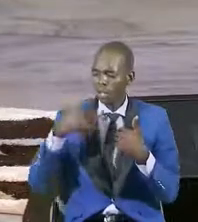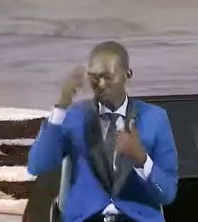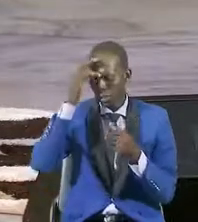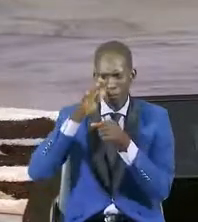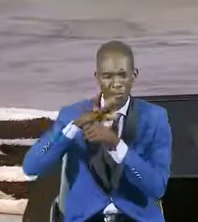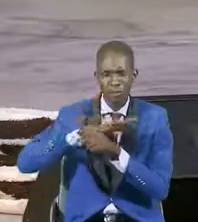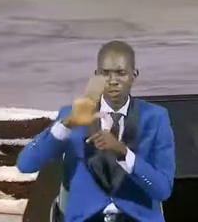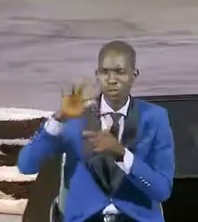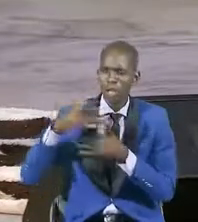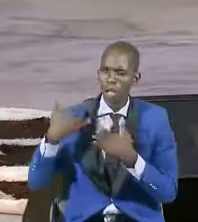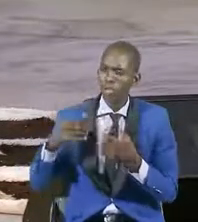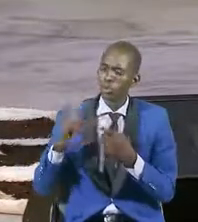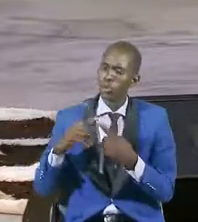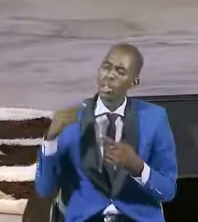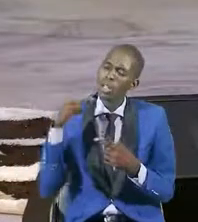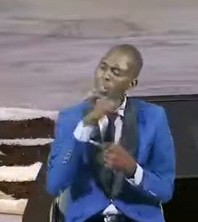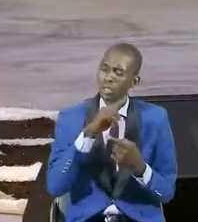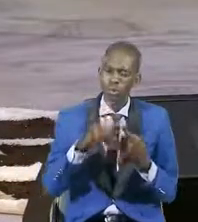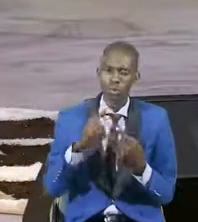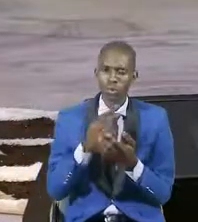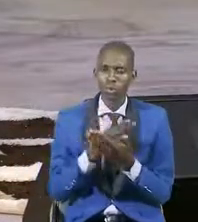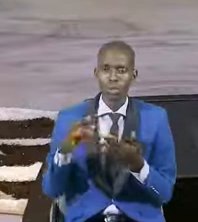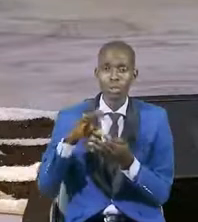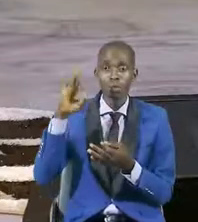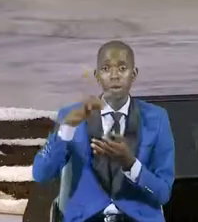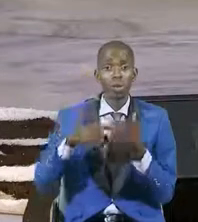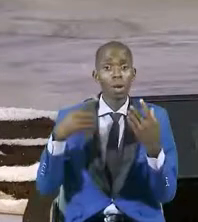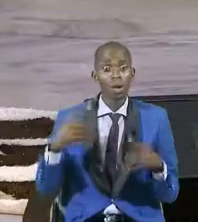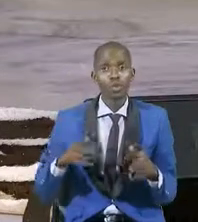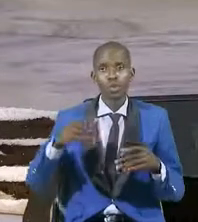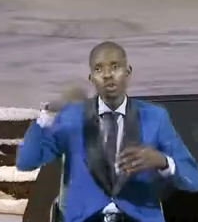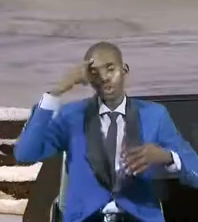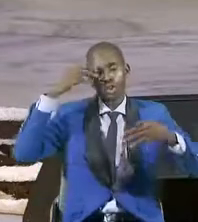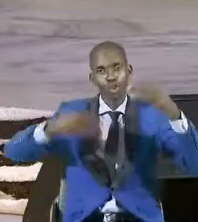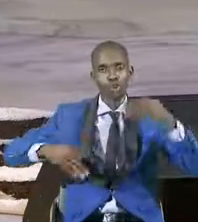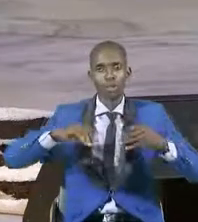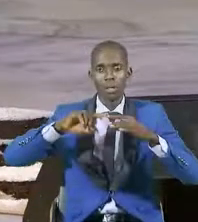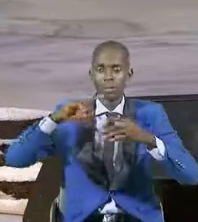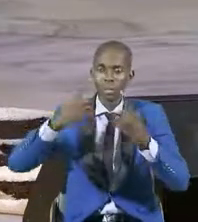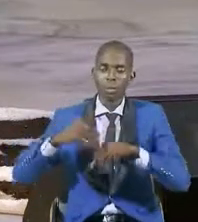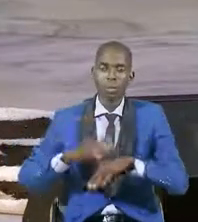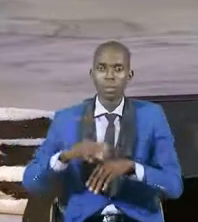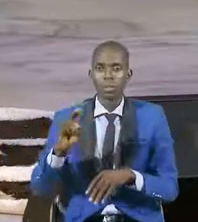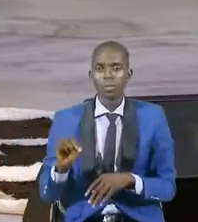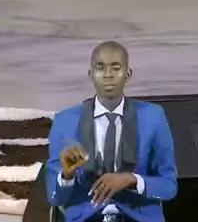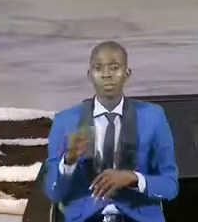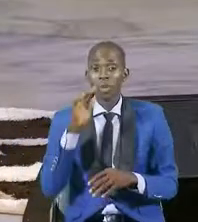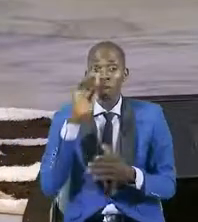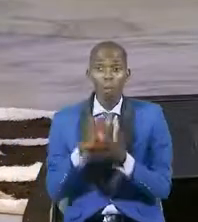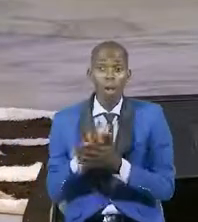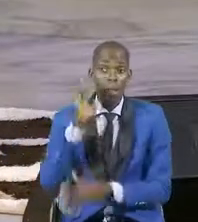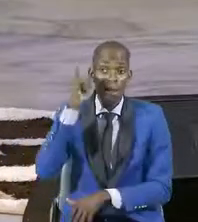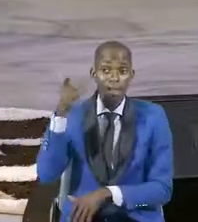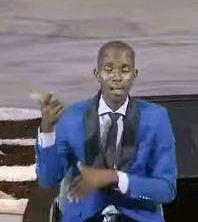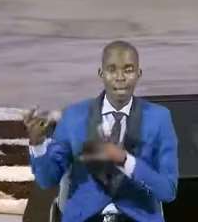pourquoi Satan a-t-il rempli ton cœur pour mentir au Saint-Esprit? Le jugement est venu sur lui, la femme est venue